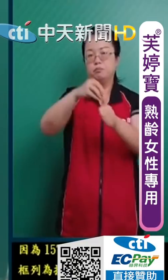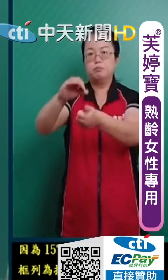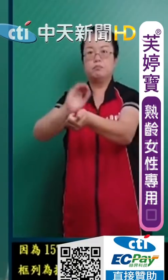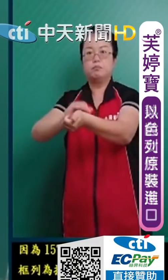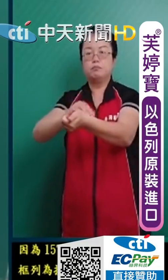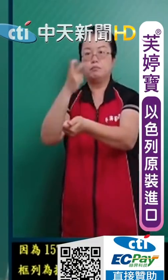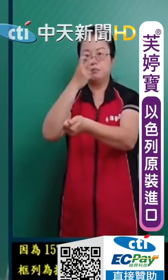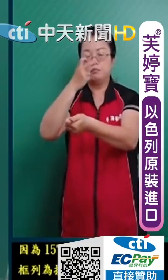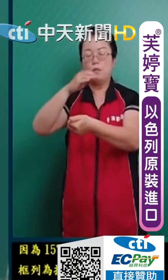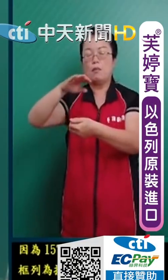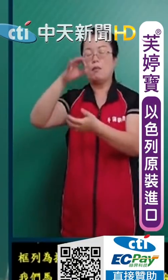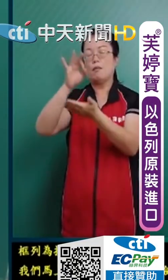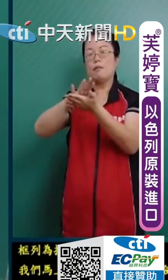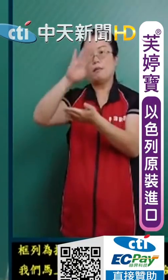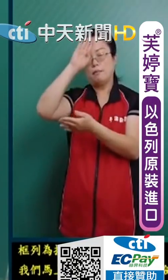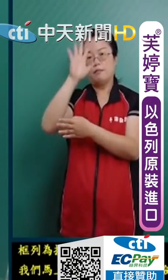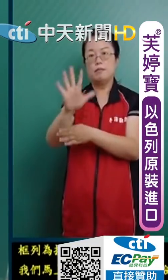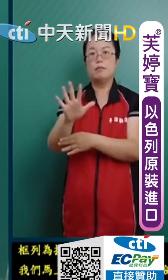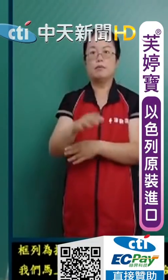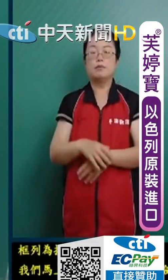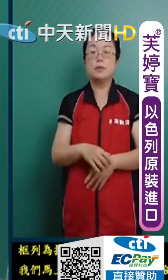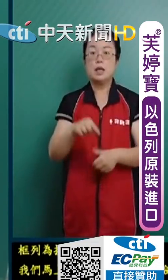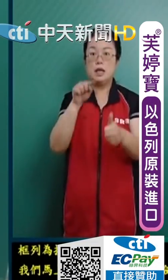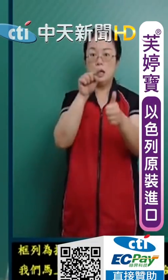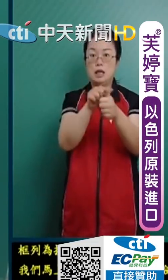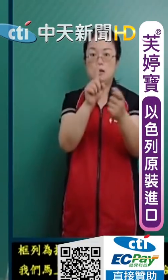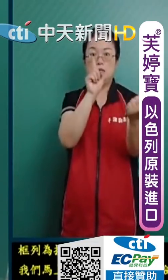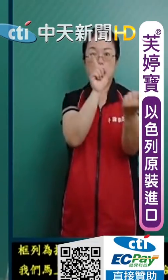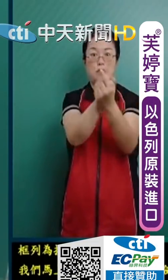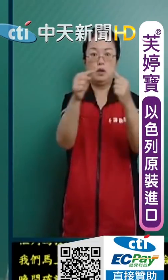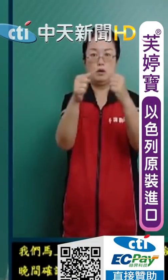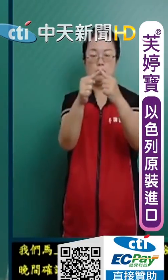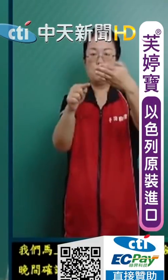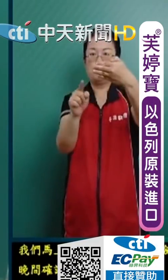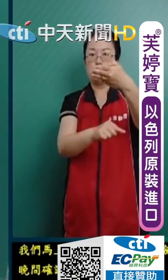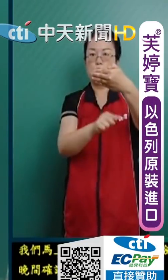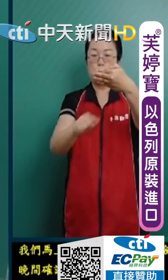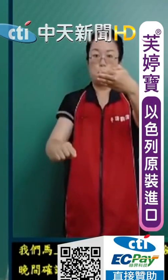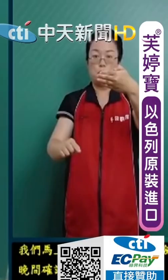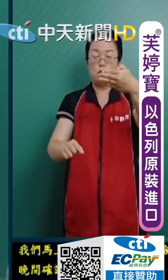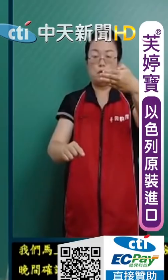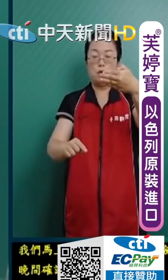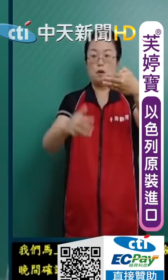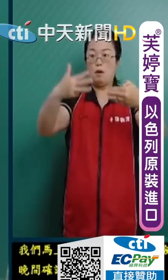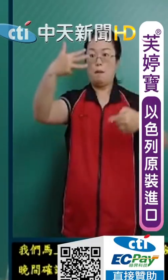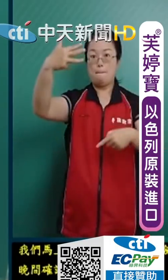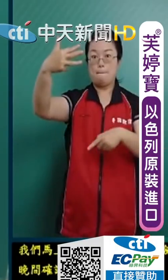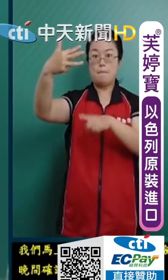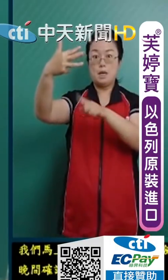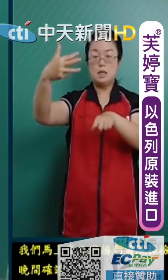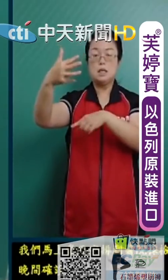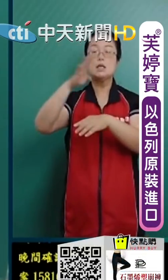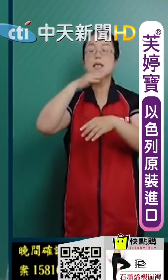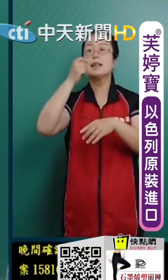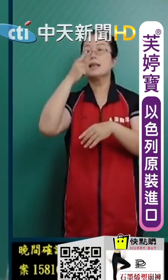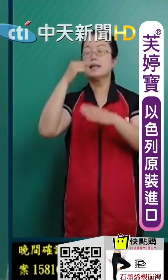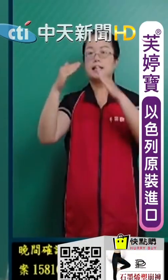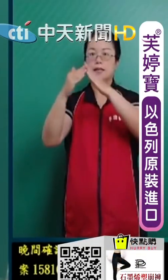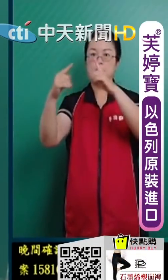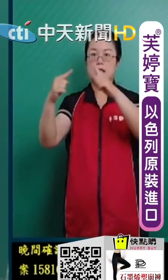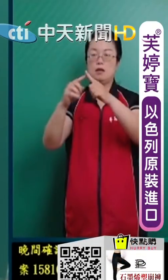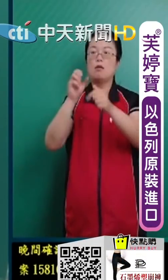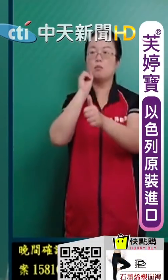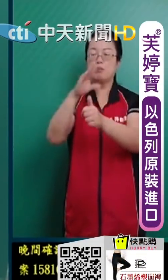按15816，我们本市总共框列接触者呢有9位，其中8位呢是在台南的家人，我们进行了居家隔